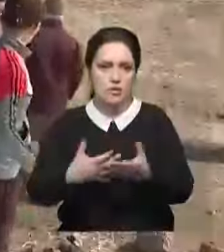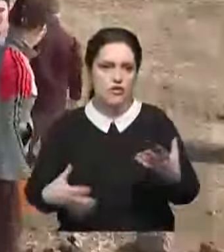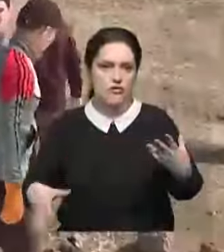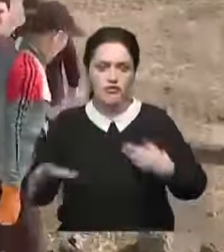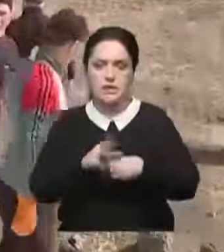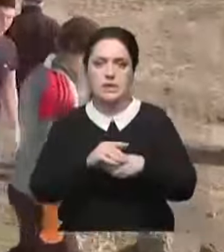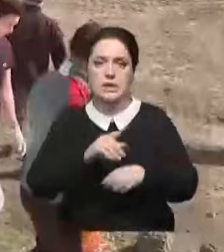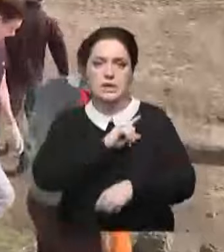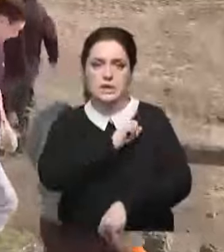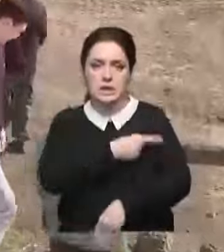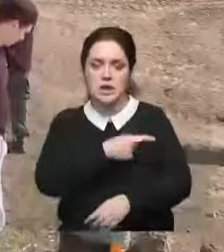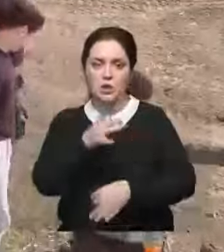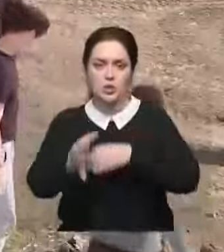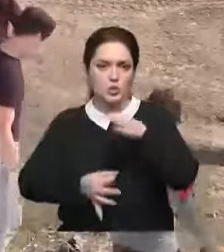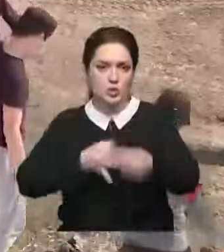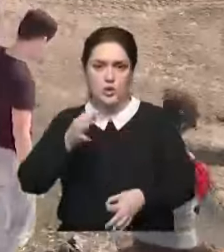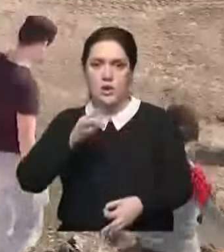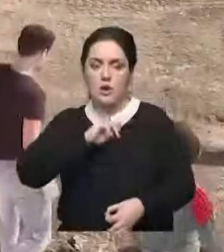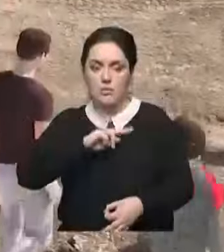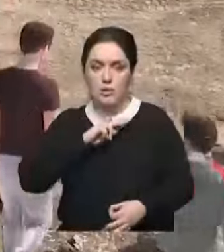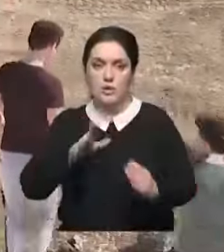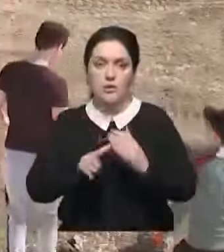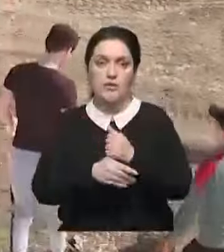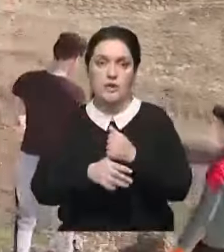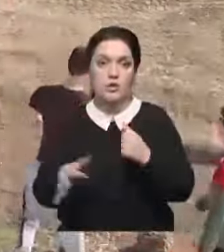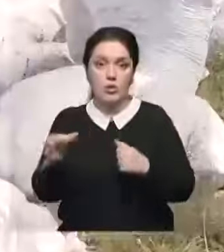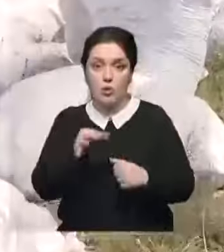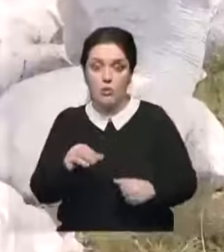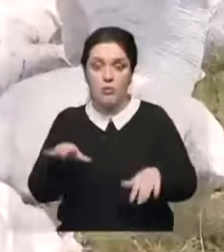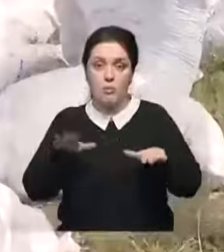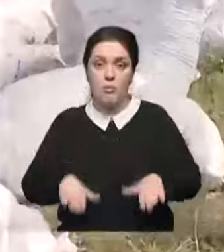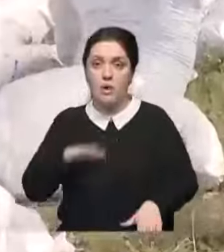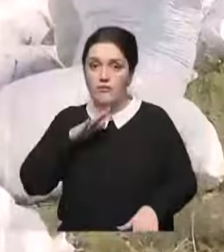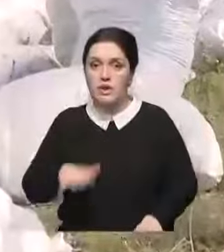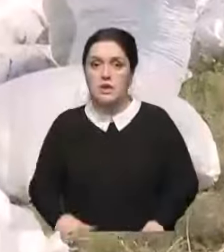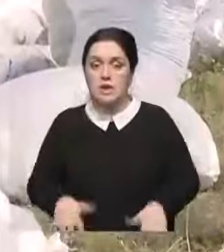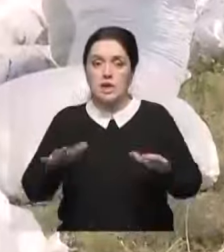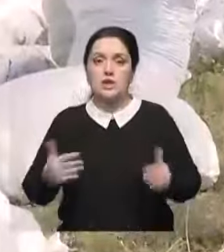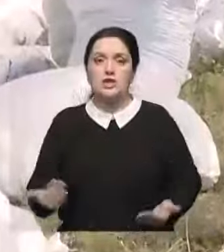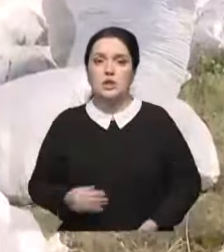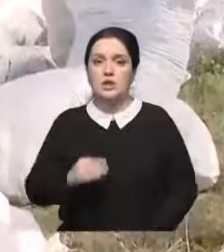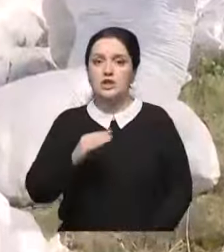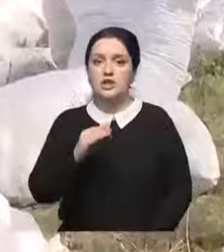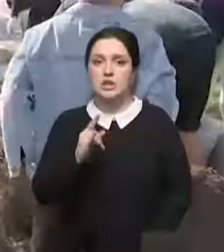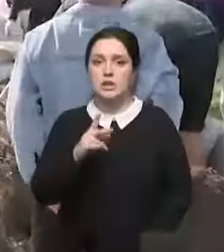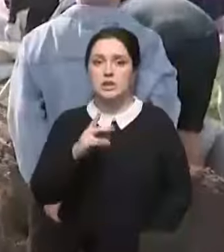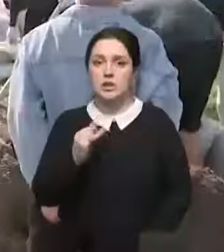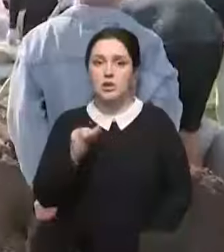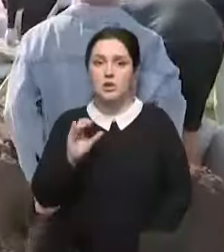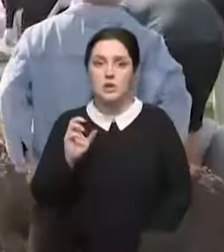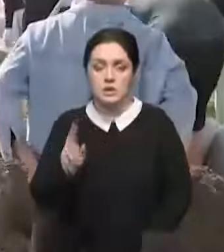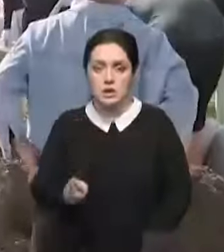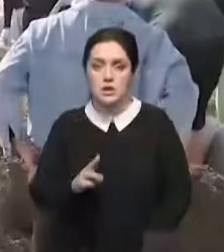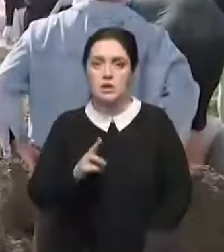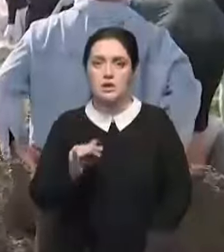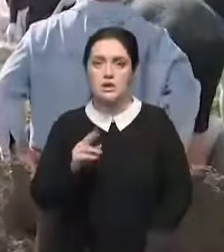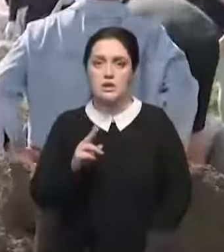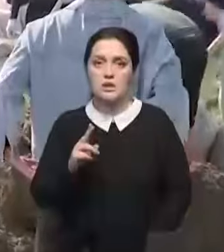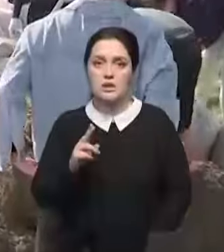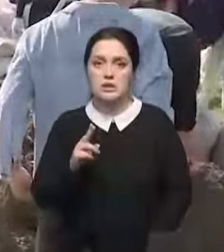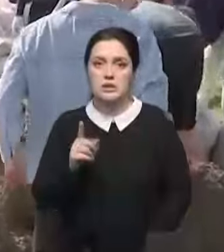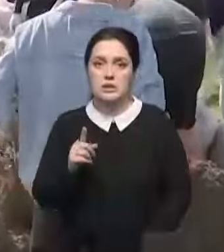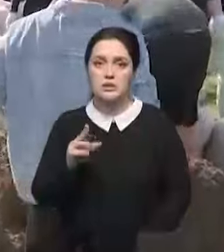силы, они работают в круглосуточном режиме. Напомню, в Атырауской области в зоне потопления оказались жители Жилойского и